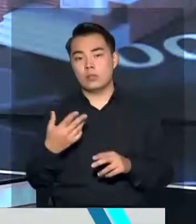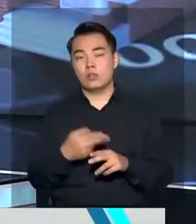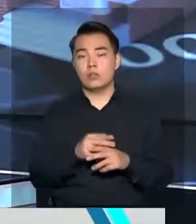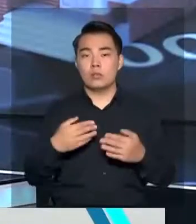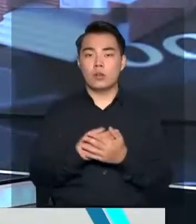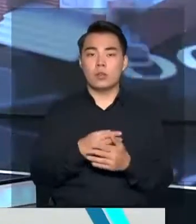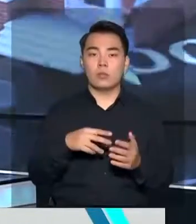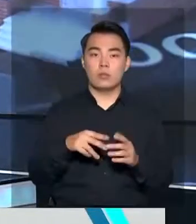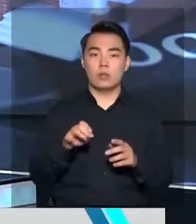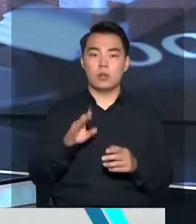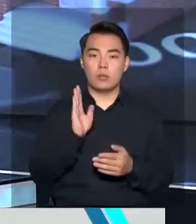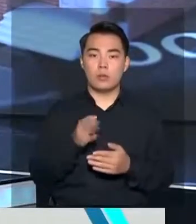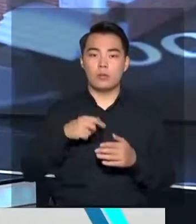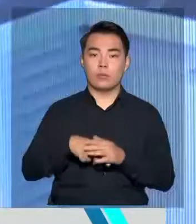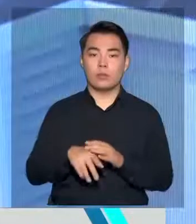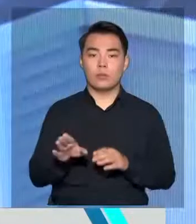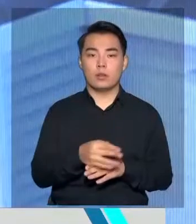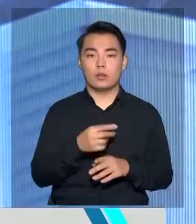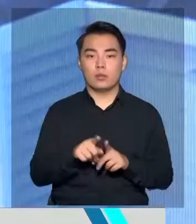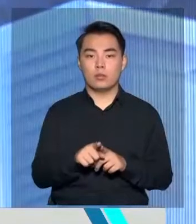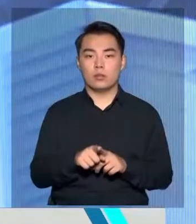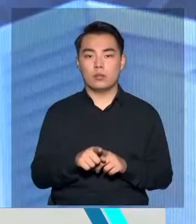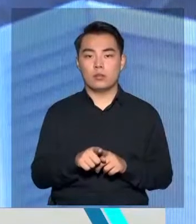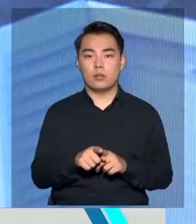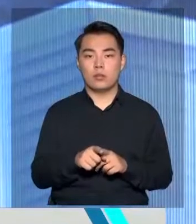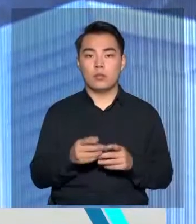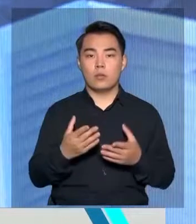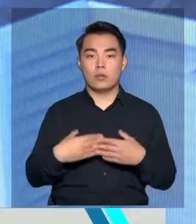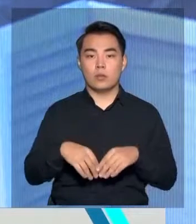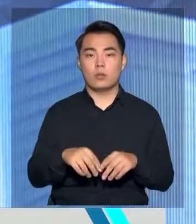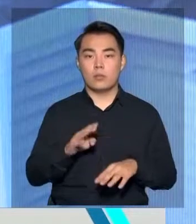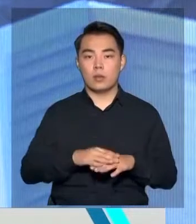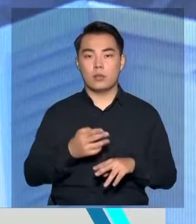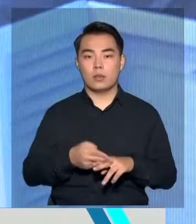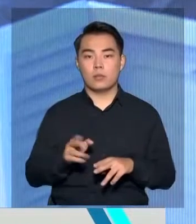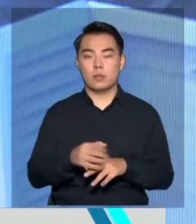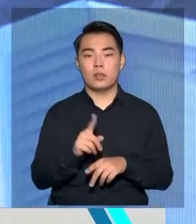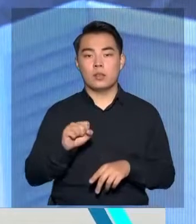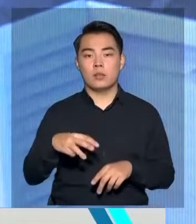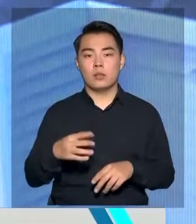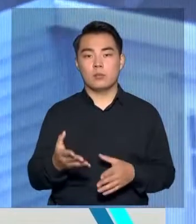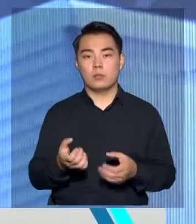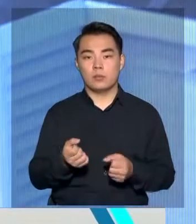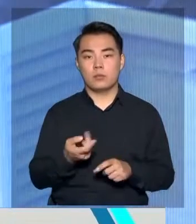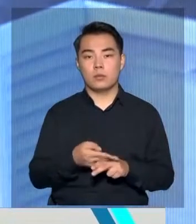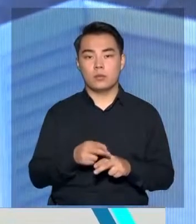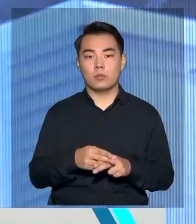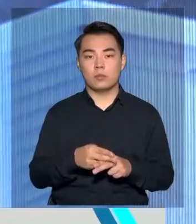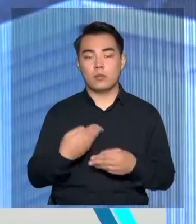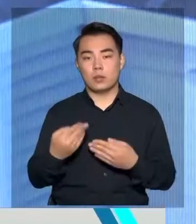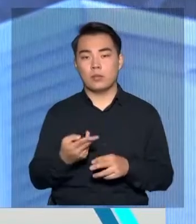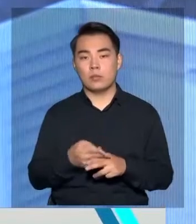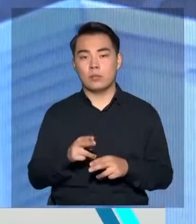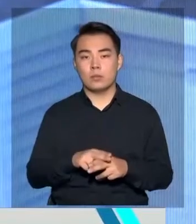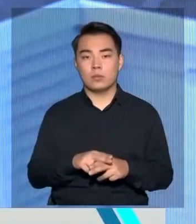Ол мемлекеттің тарапынан қолдау шараларының бірі, ол бізде жаңа отбасы банк арқылы жеңілдетілген займдар беру. Ол енді